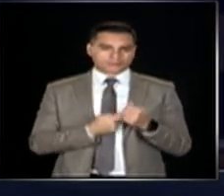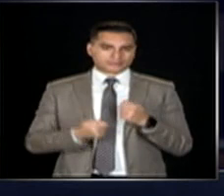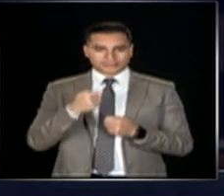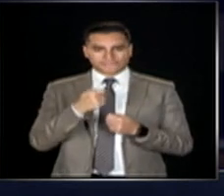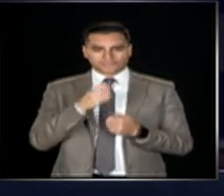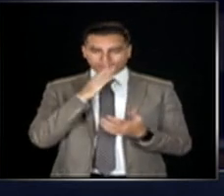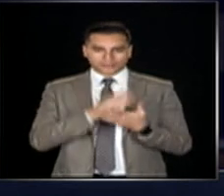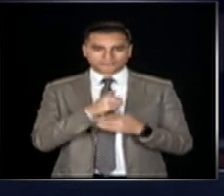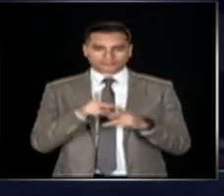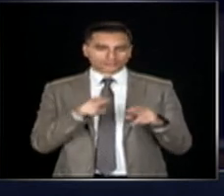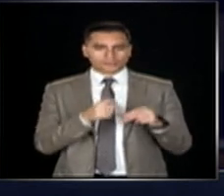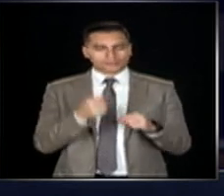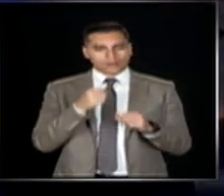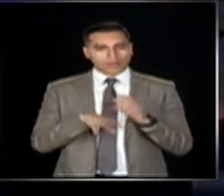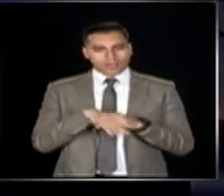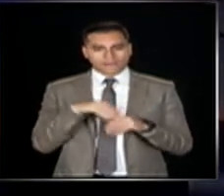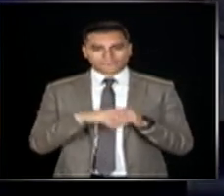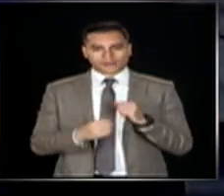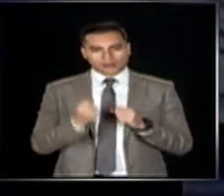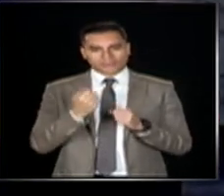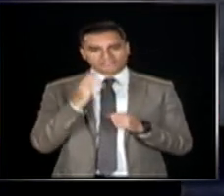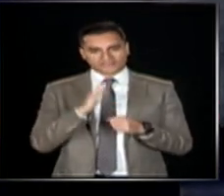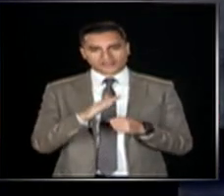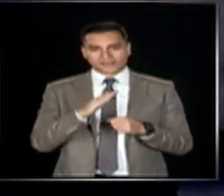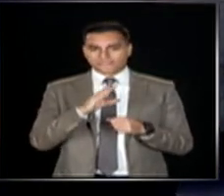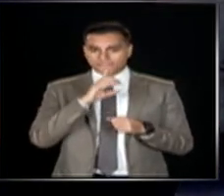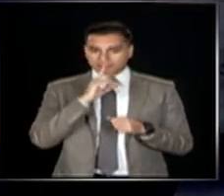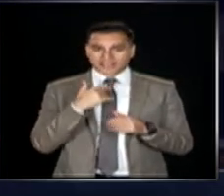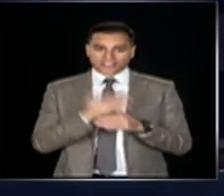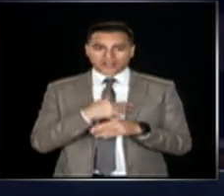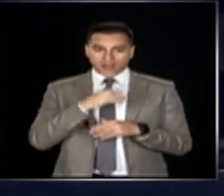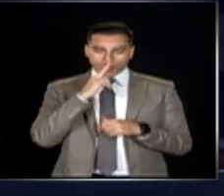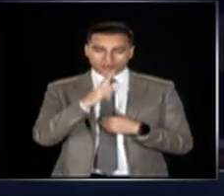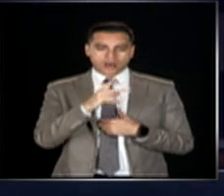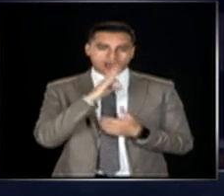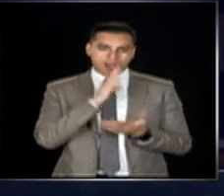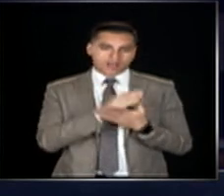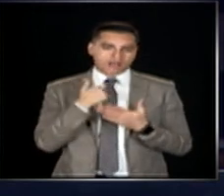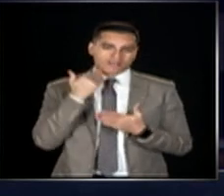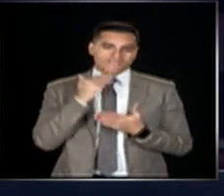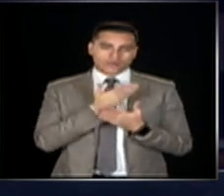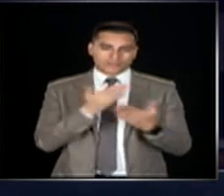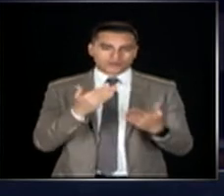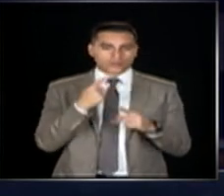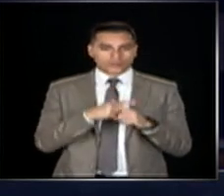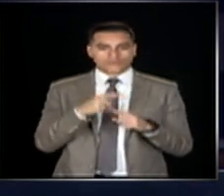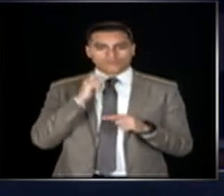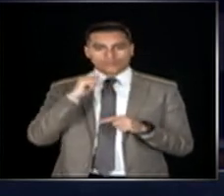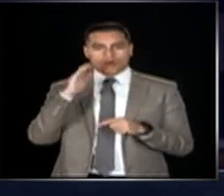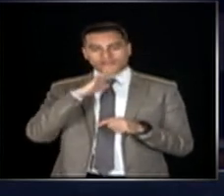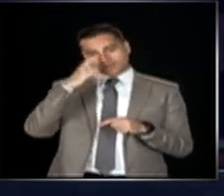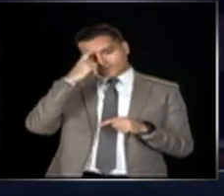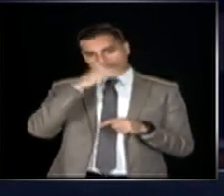انتم عملتوا موسم كويس عشان كده انا فخور بيكم مش انا بس محافظه